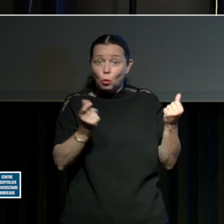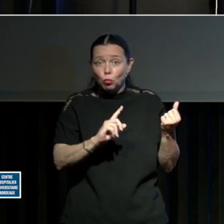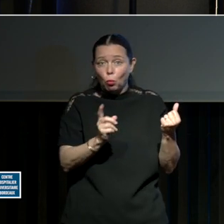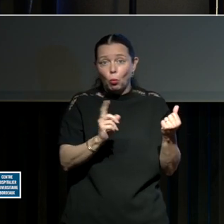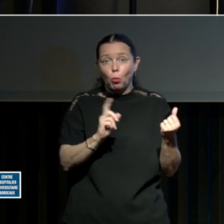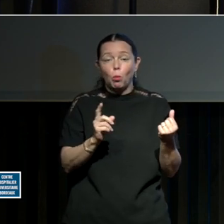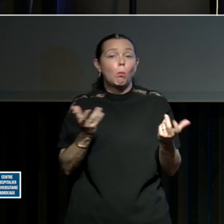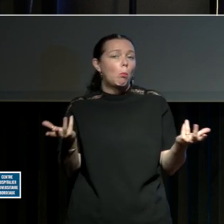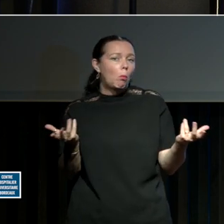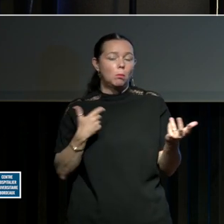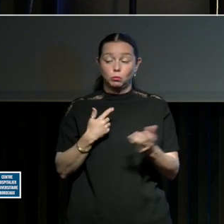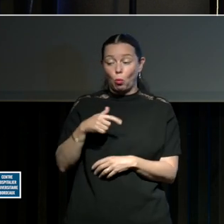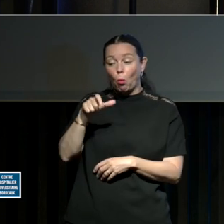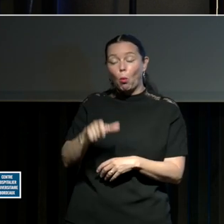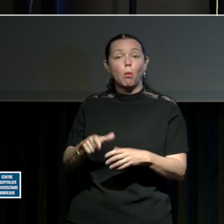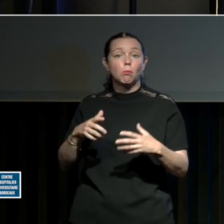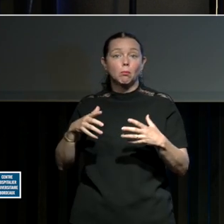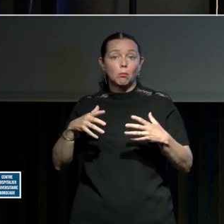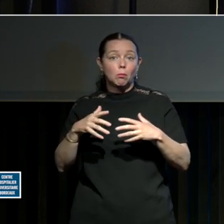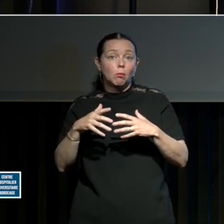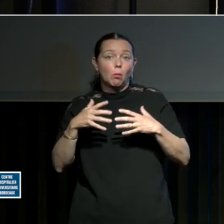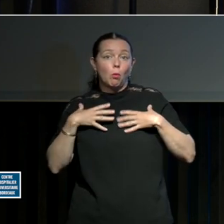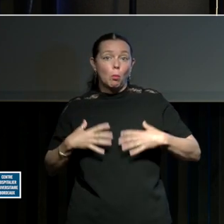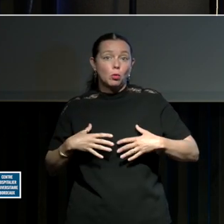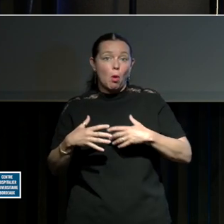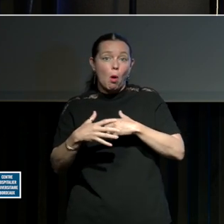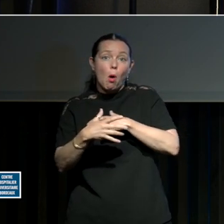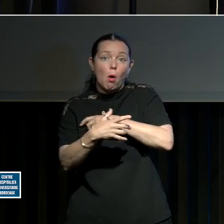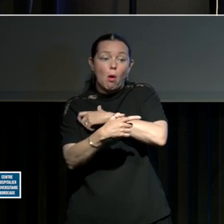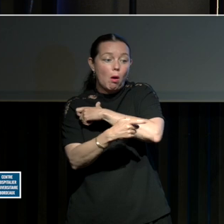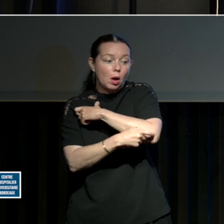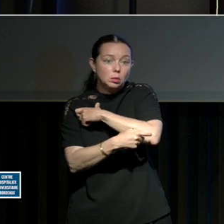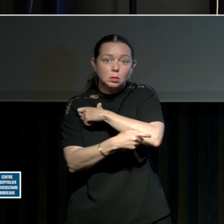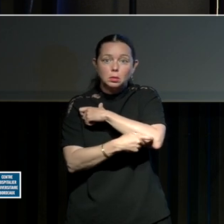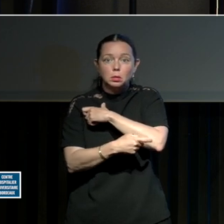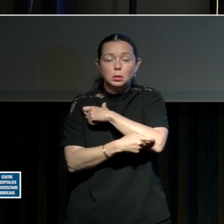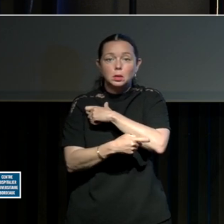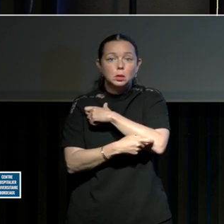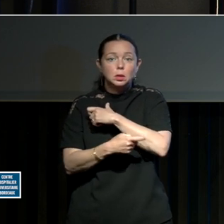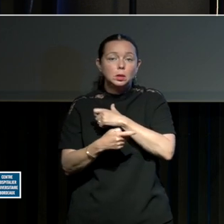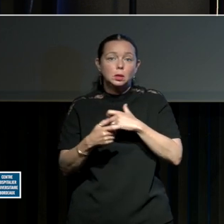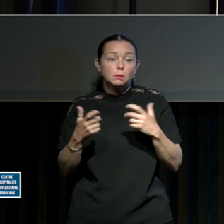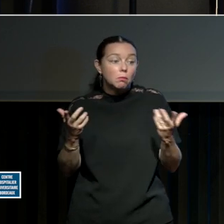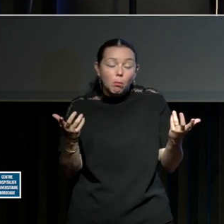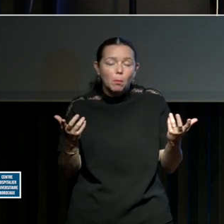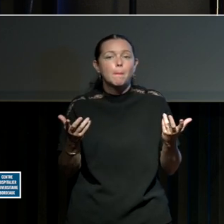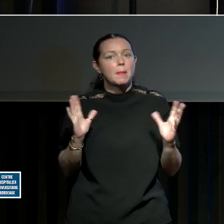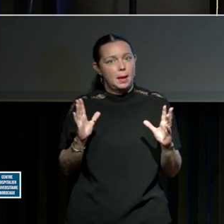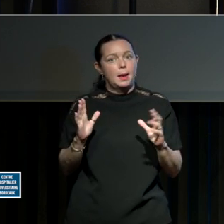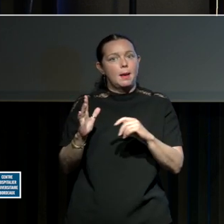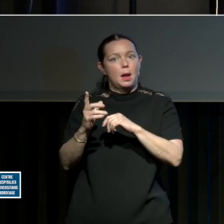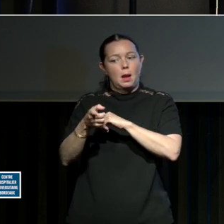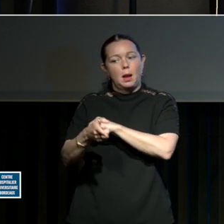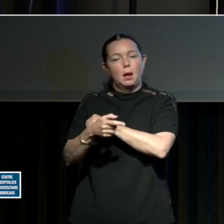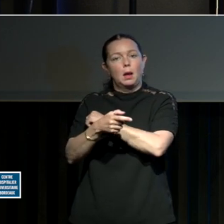Et donc le développement du comportement addictif va être très très fortement associé donc